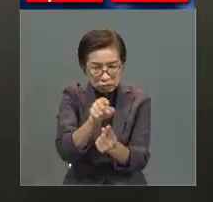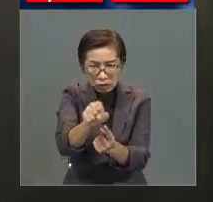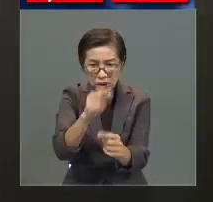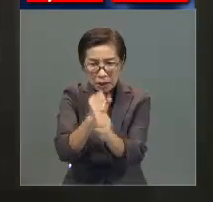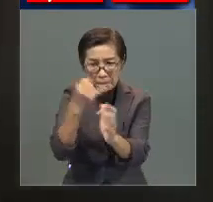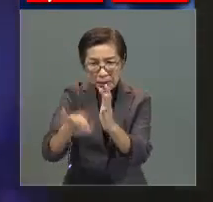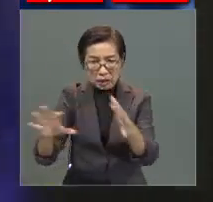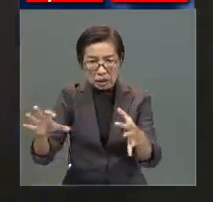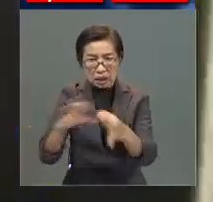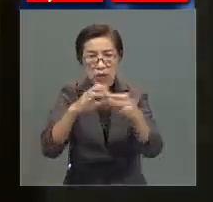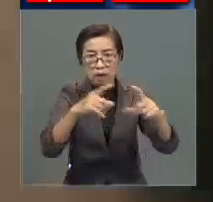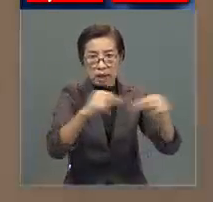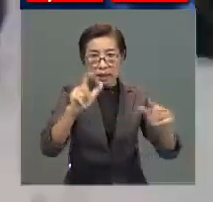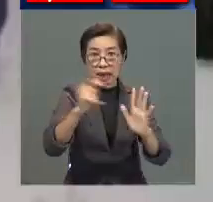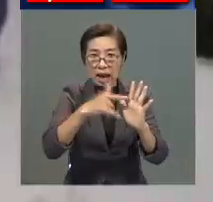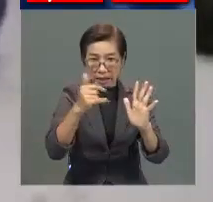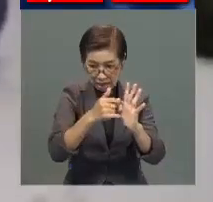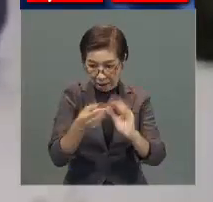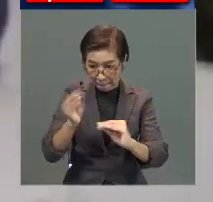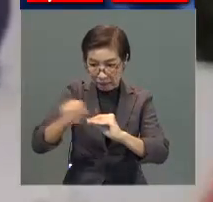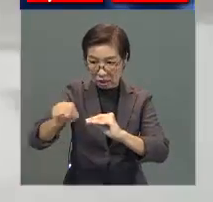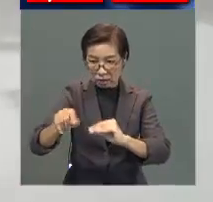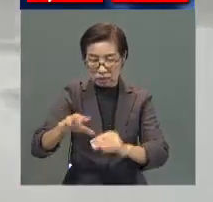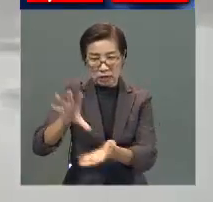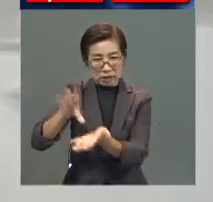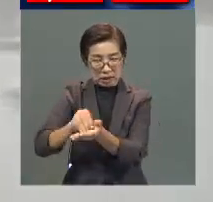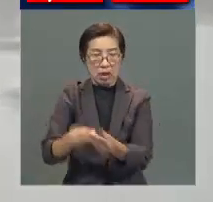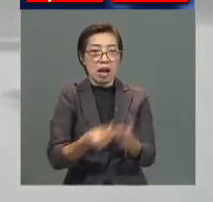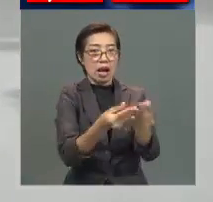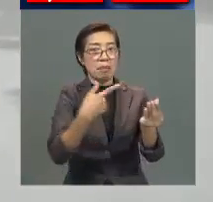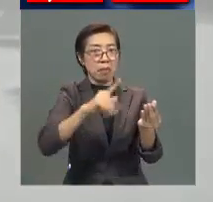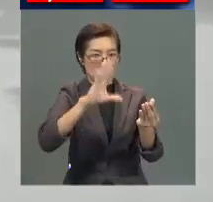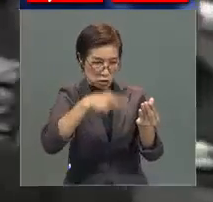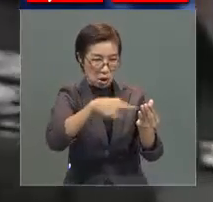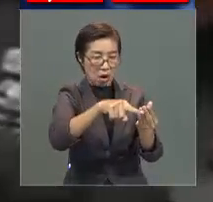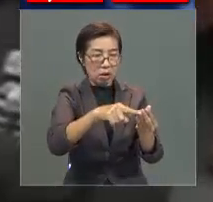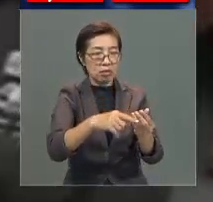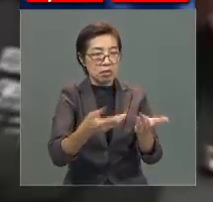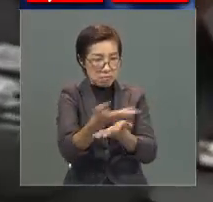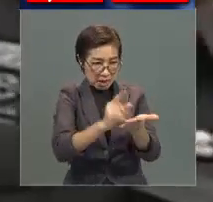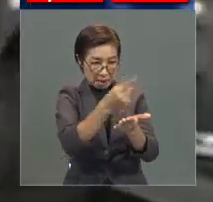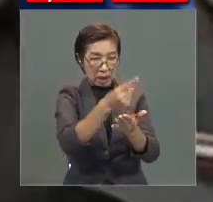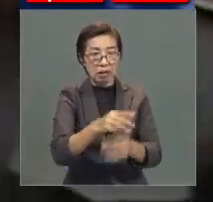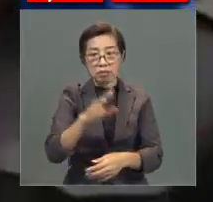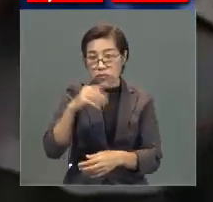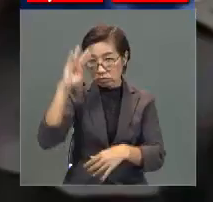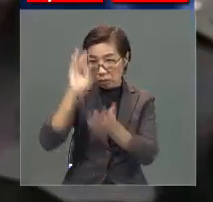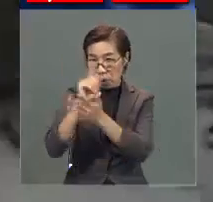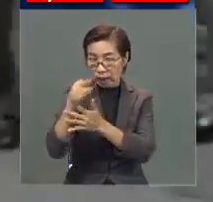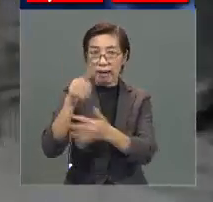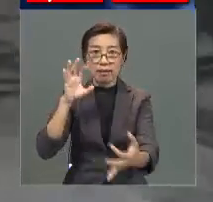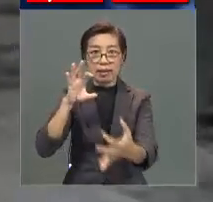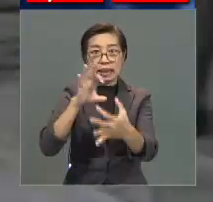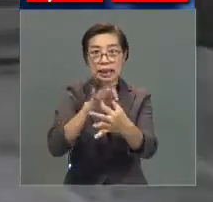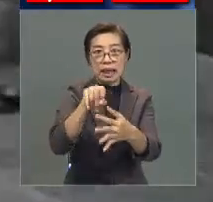ผิดที่เกี่ยวเนื่องกับคดีอาญาเพิ่มเติมจะส่งไปให้ป.ป.ช.พิจารณาอีกครั้งค่ะและทับพบว่าตำรวจรายใดๆ